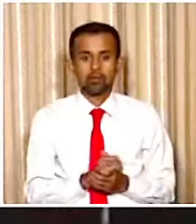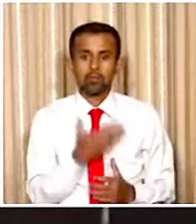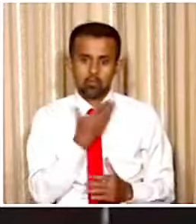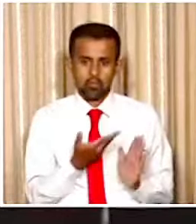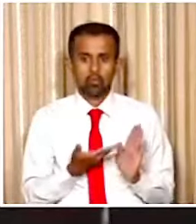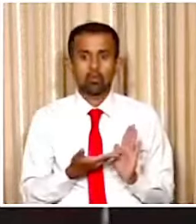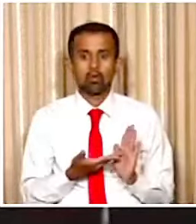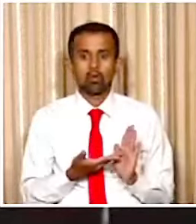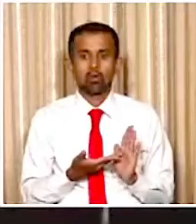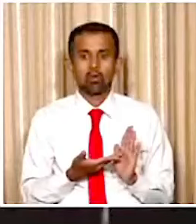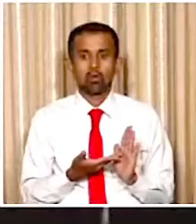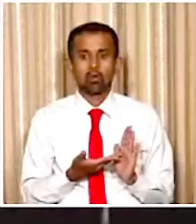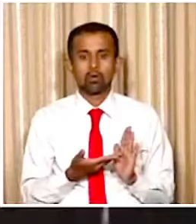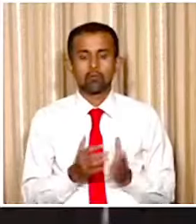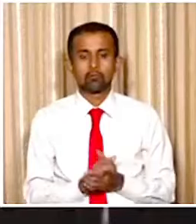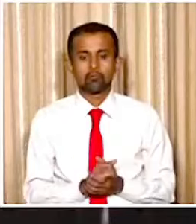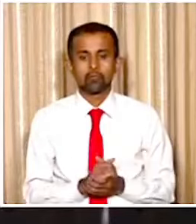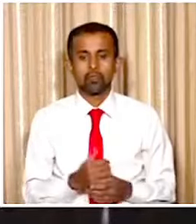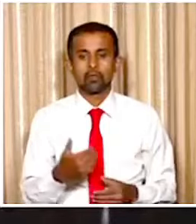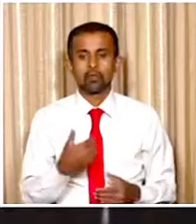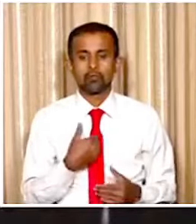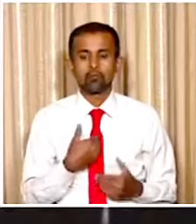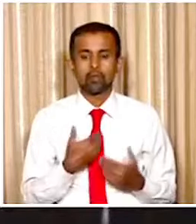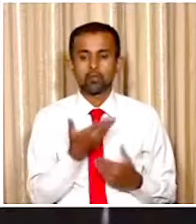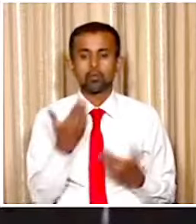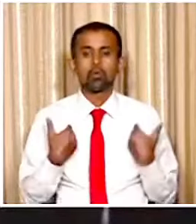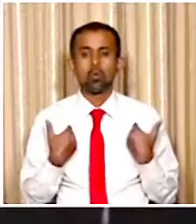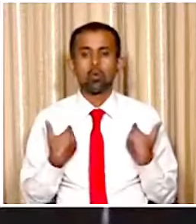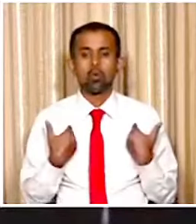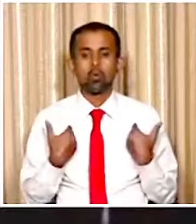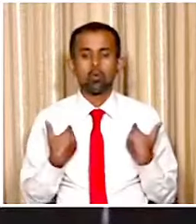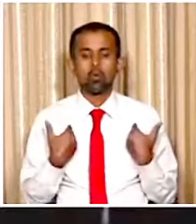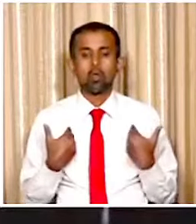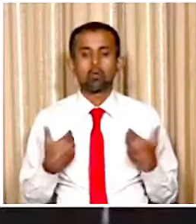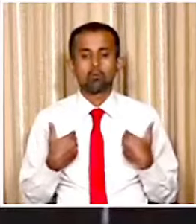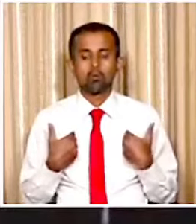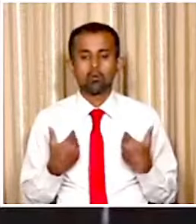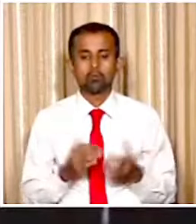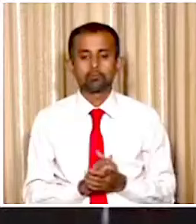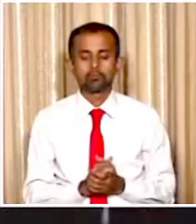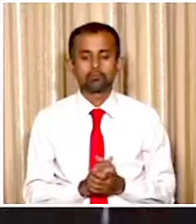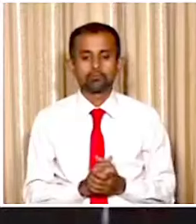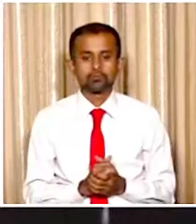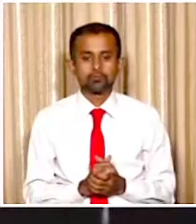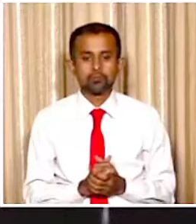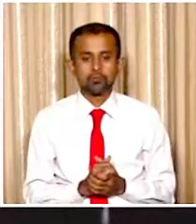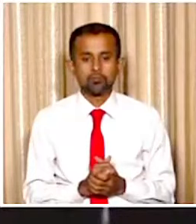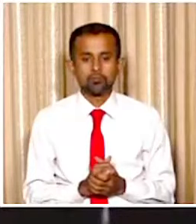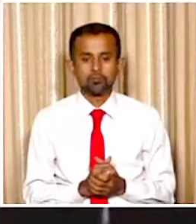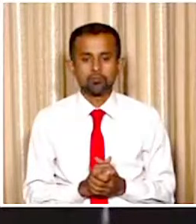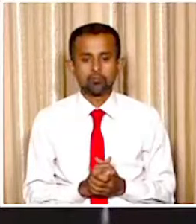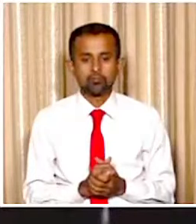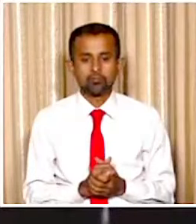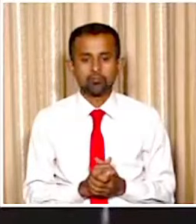බොරුවක්ද? එතකොට දැන් මට මොකද්ද කරන්න පුළුවන්? මම කරපු වැඩේ තමයි ගරු සභාපතිතුමනි